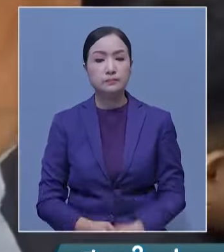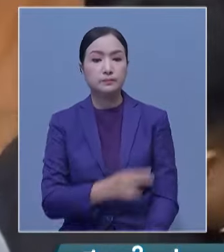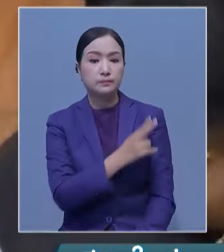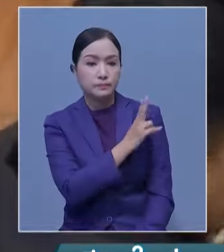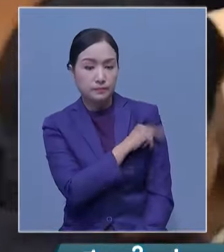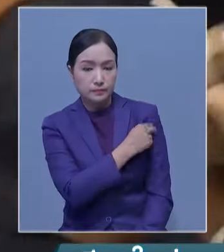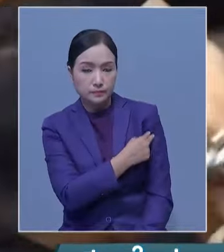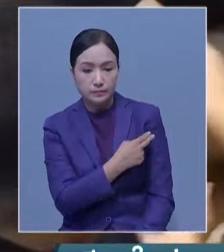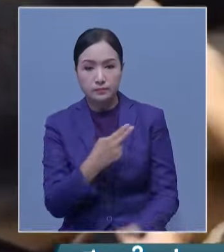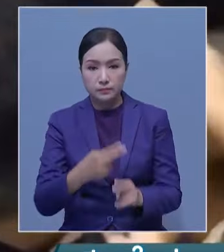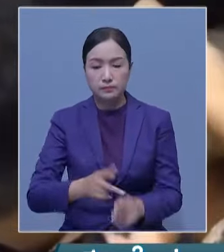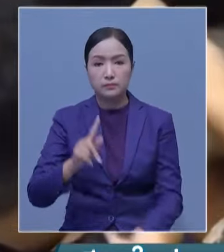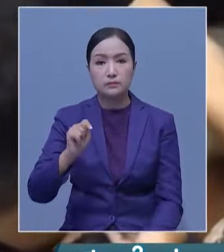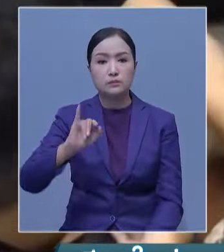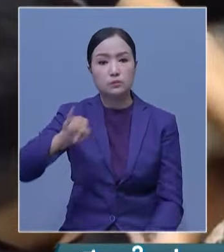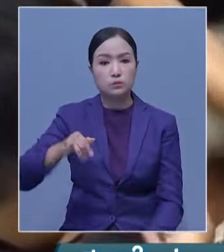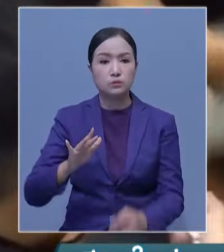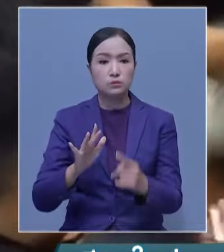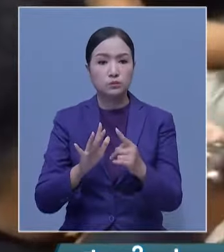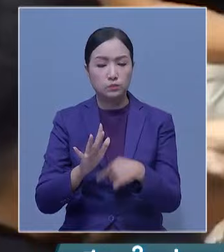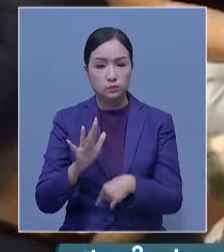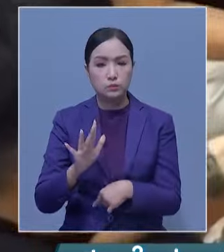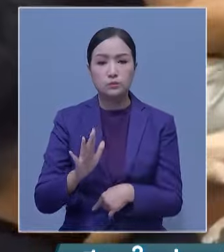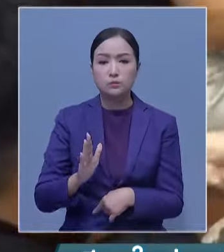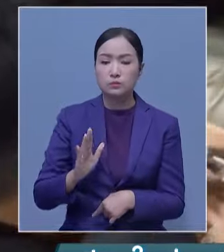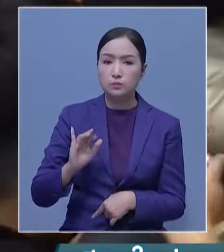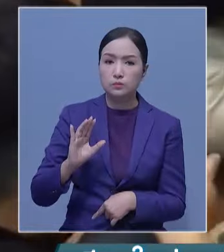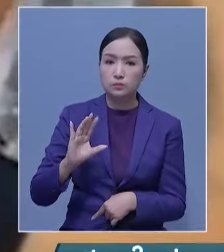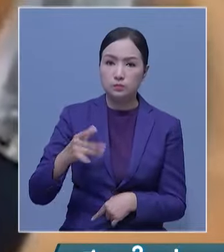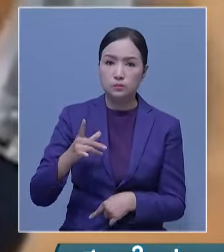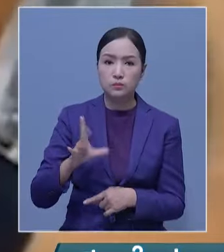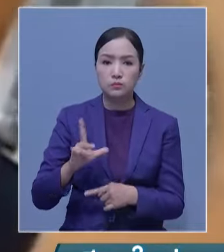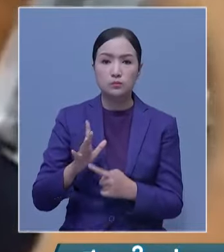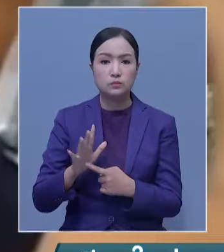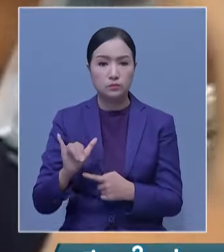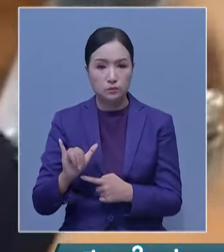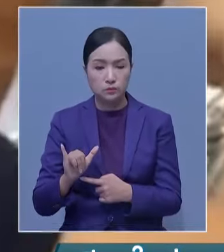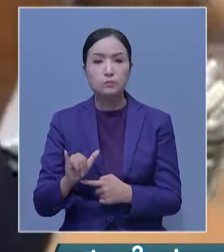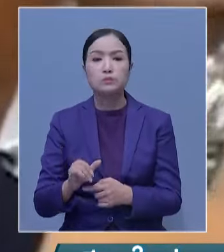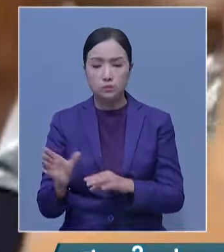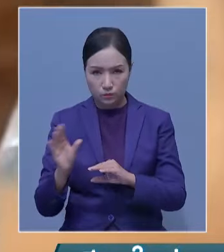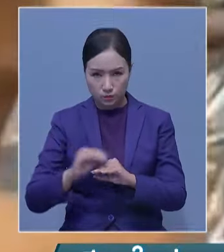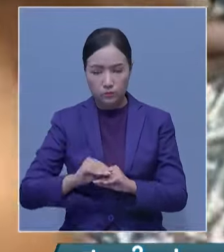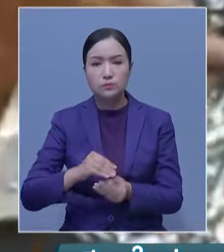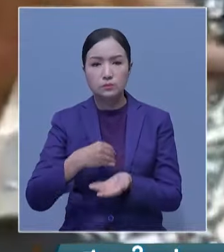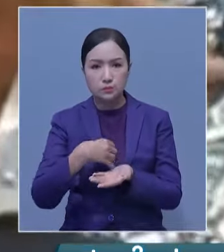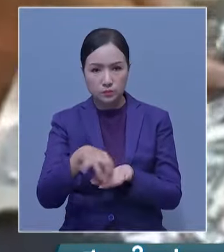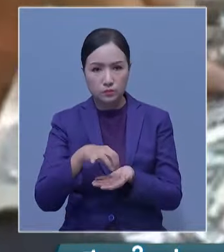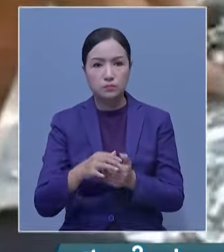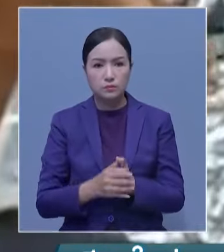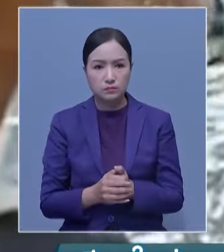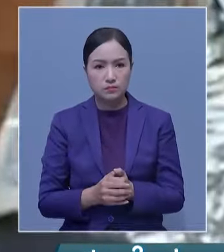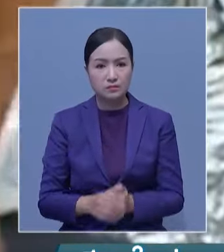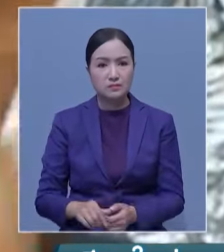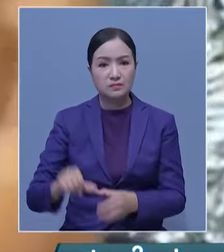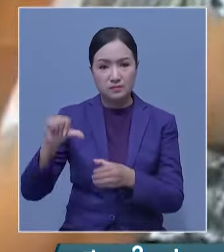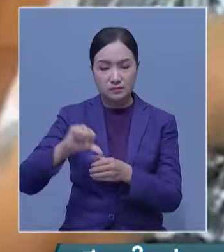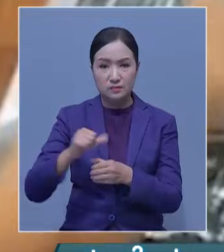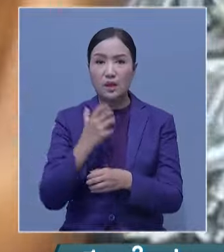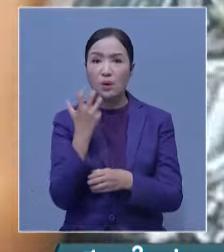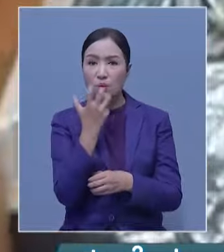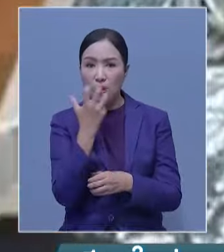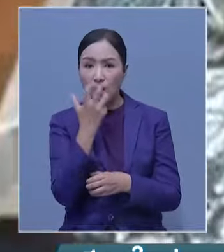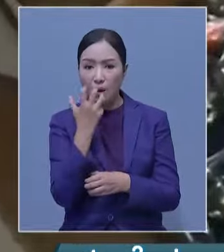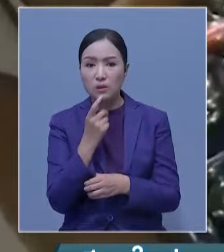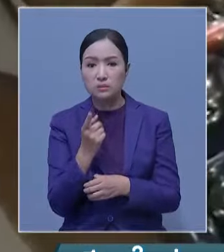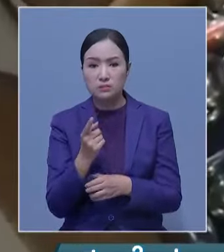จตุชัยมณีรัตน์นายแพทย์สาธารณสุขจังหวัดเชียงใหม่นะครับให้ข้อมูลเพิ่มเติมแบบนี้ครับว่าไอ้เจ้าก๊าซตัวเนี้ยก๊าซหัวเราะเี่นะ